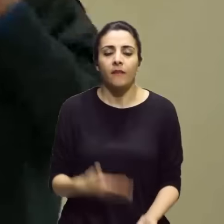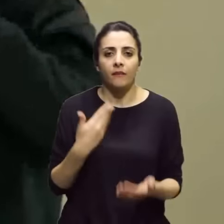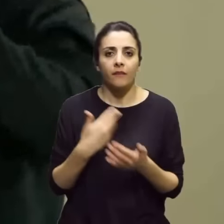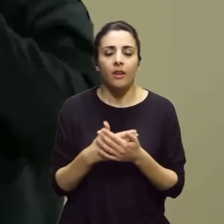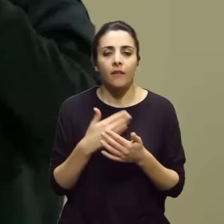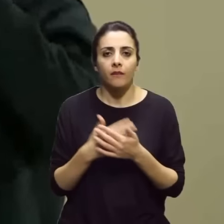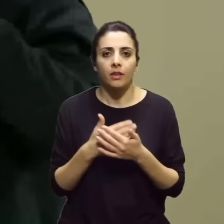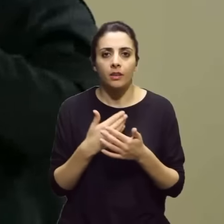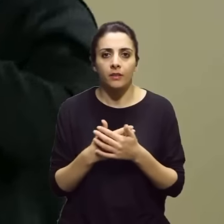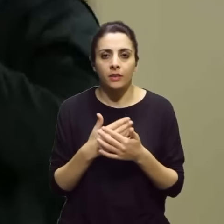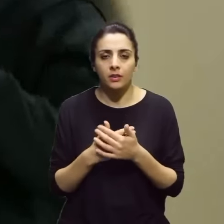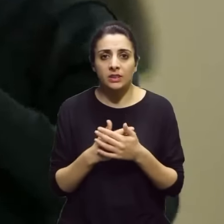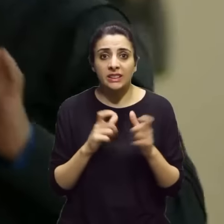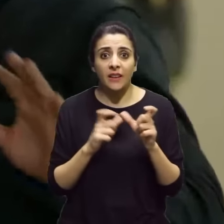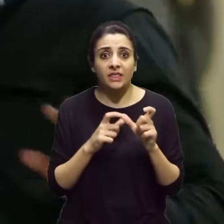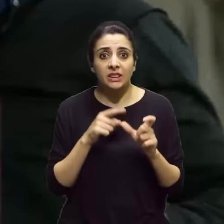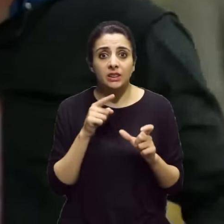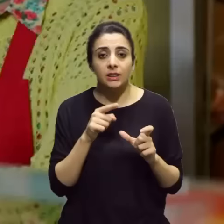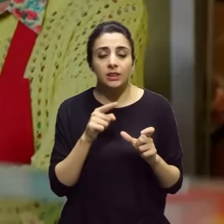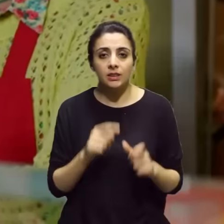Eyvah. Sevinç.